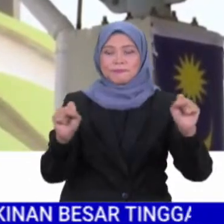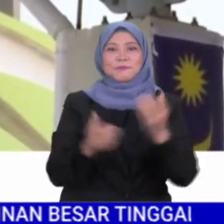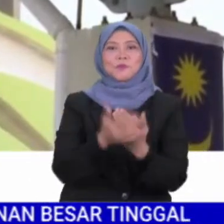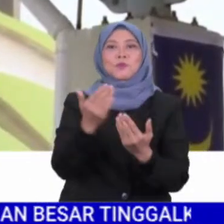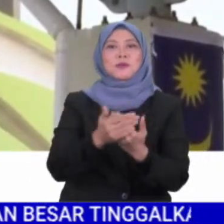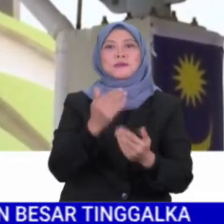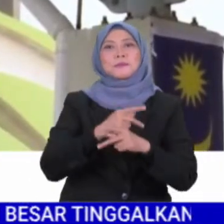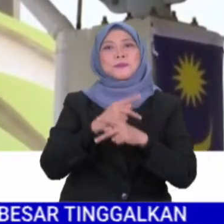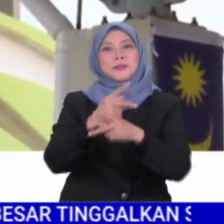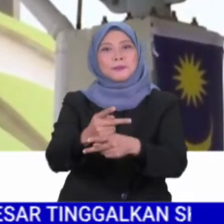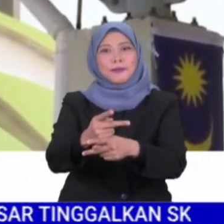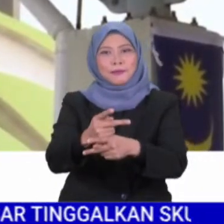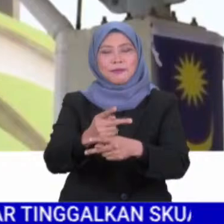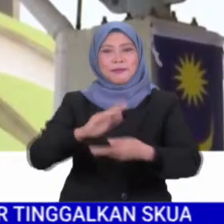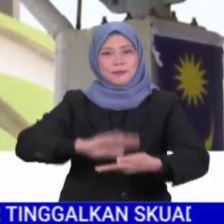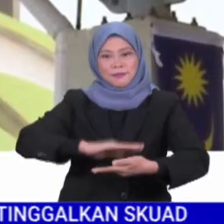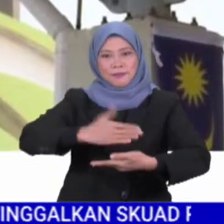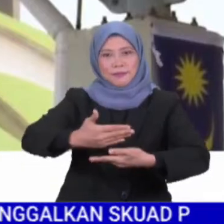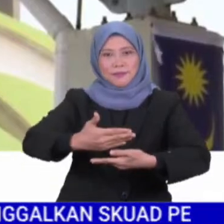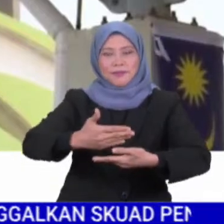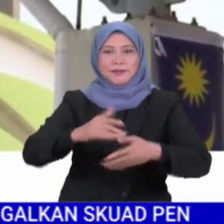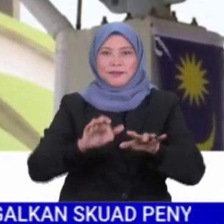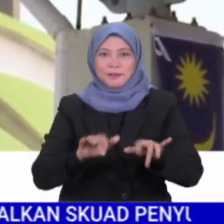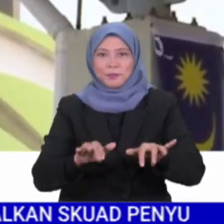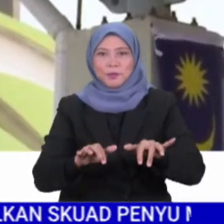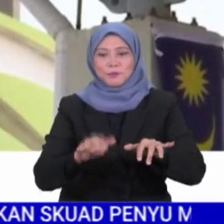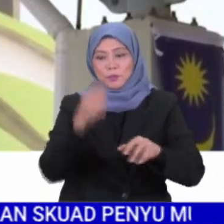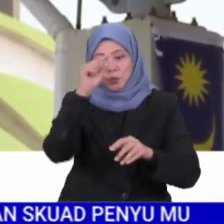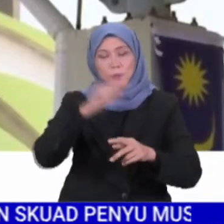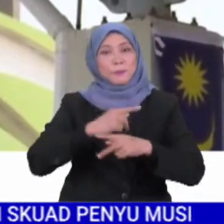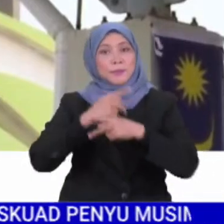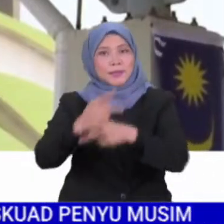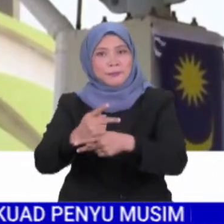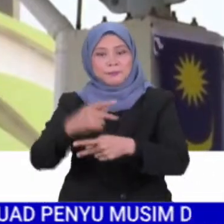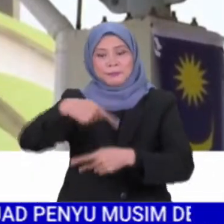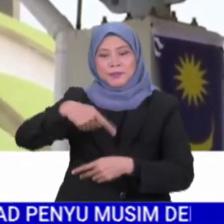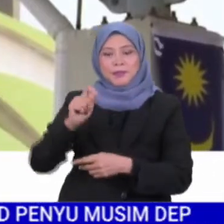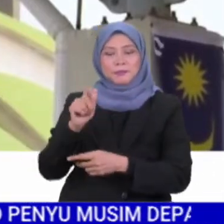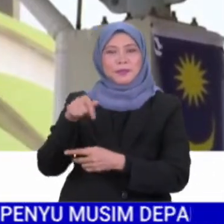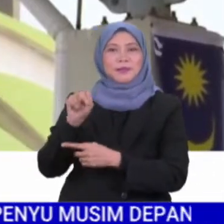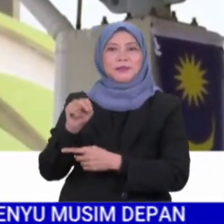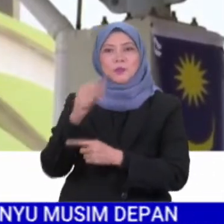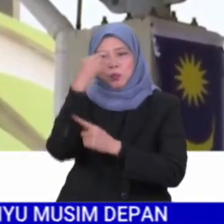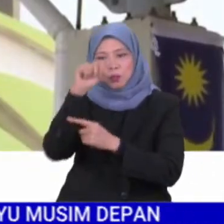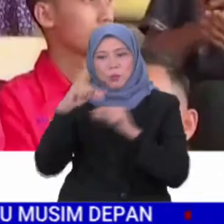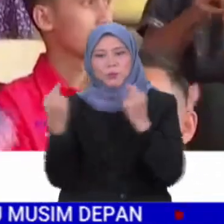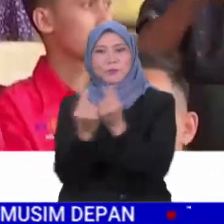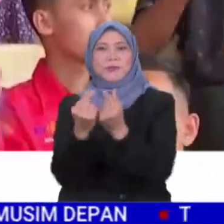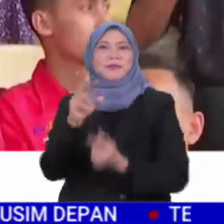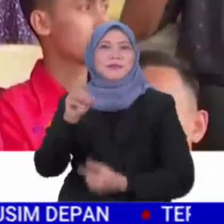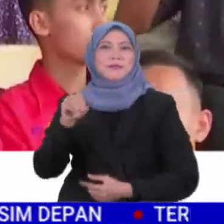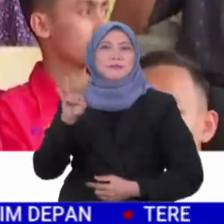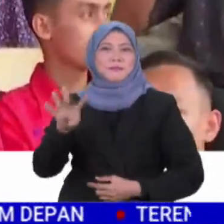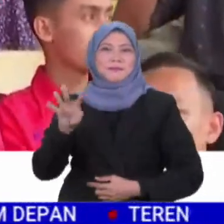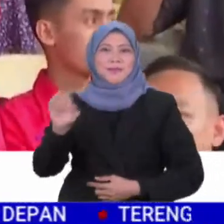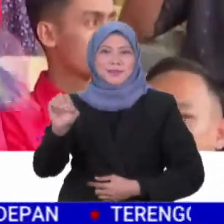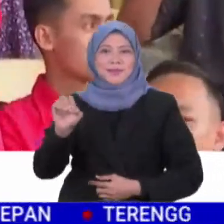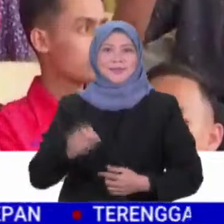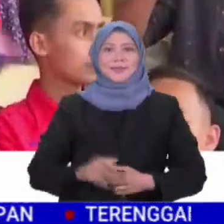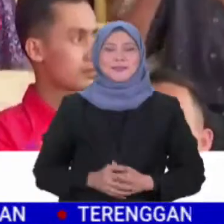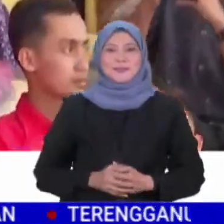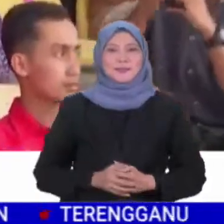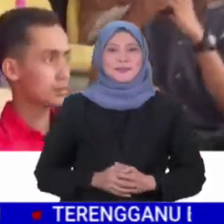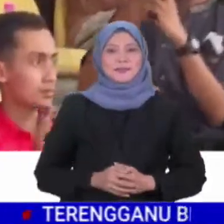kemudahan pinjaman laptop kepada peminjam PTPTN golongan M40.